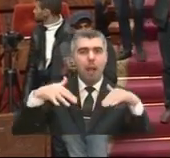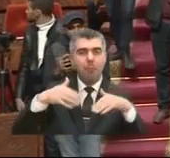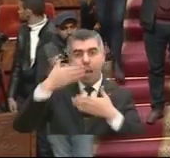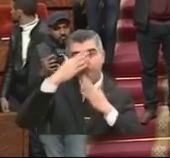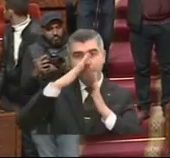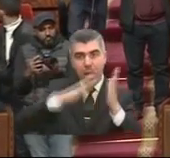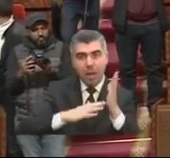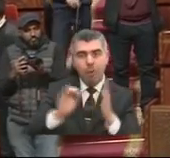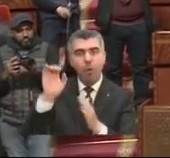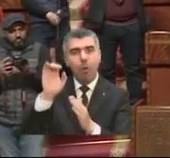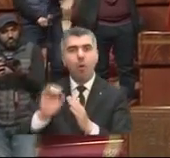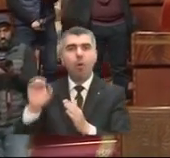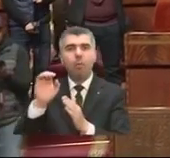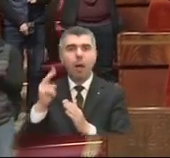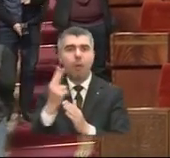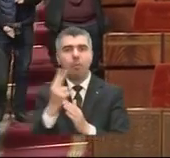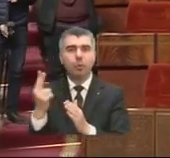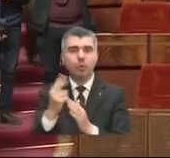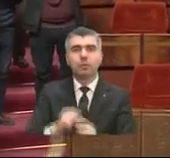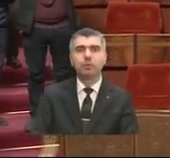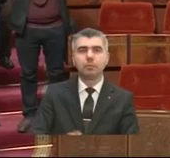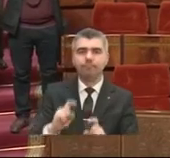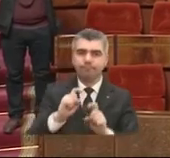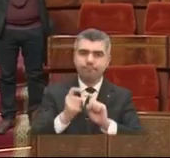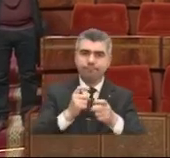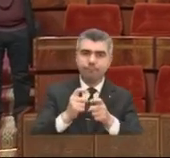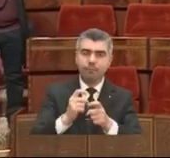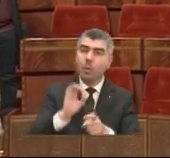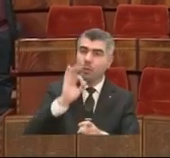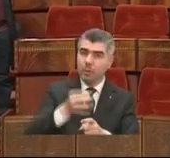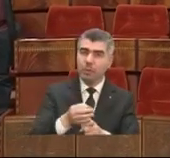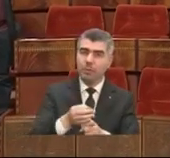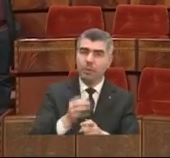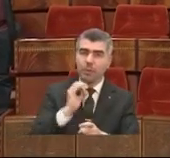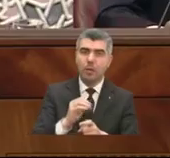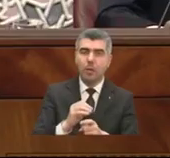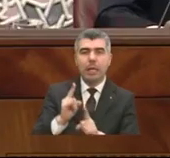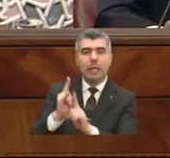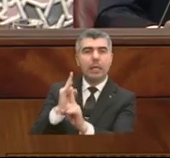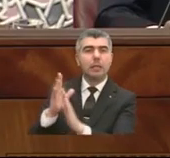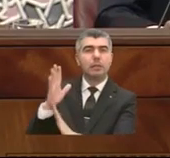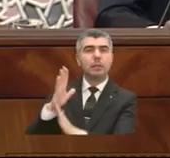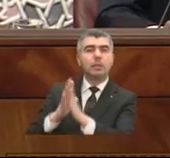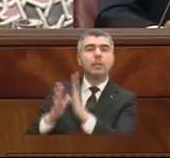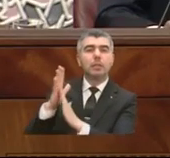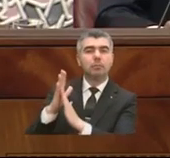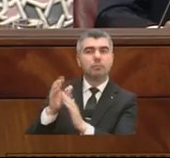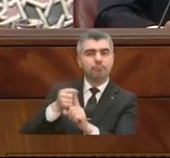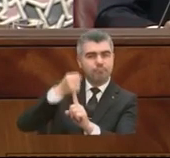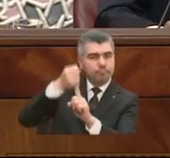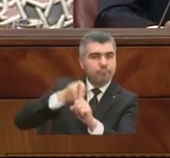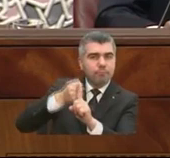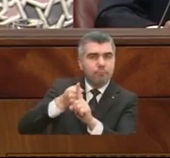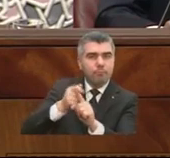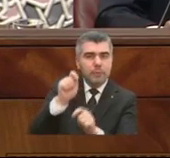المغربية والأوروبية، ومست في الصميم بالتراكمات الإيجابية التي استغرق